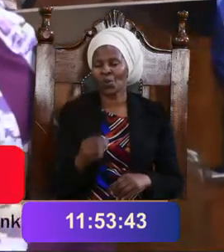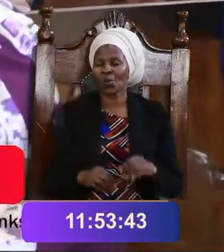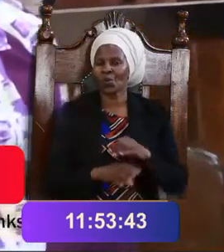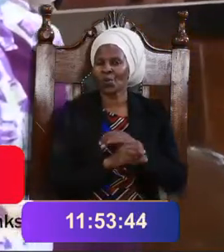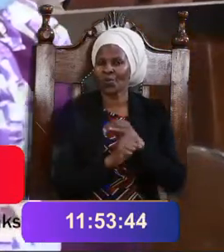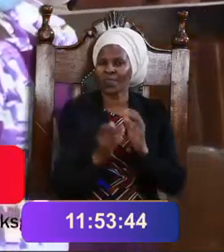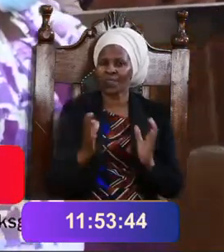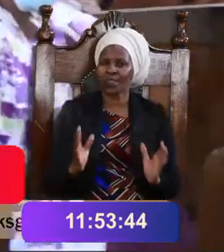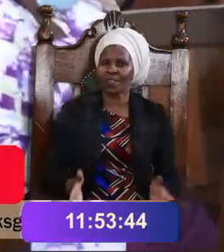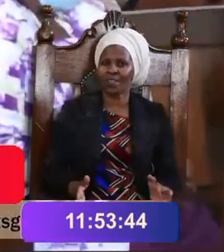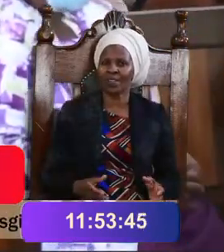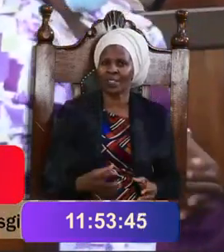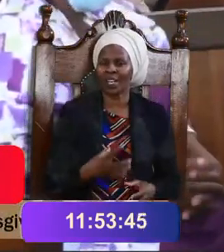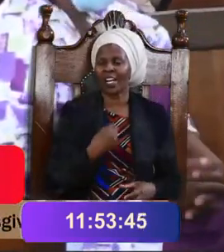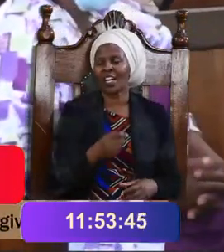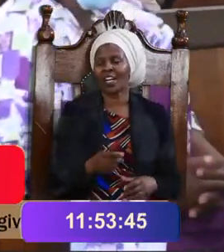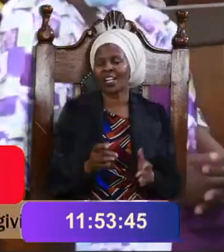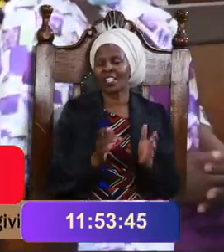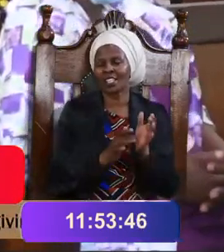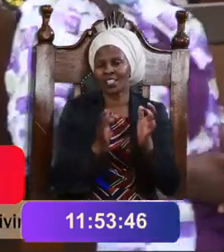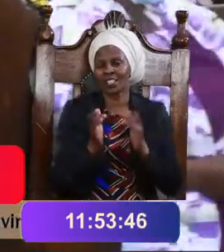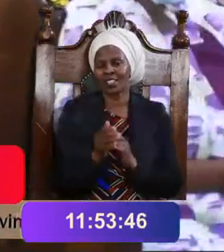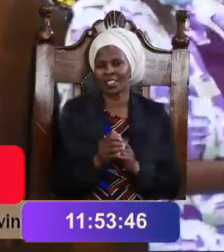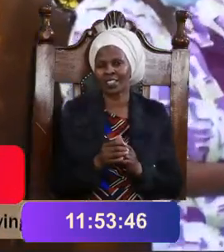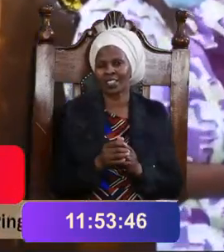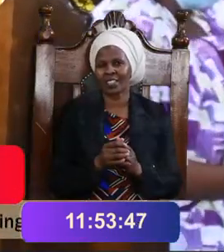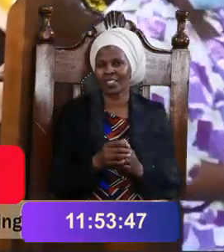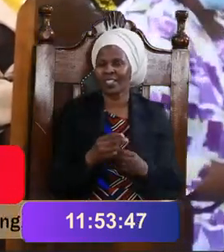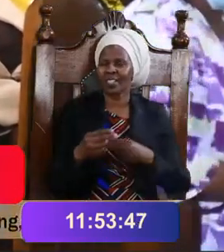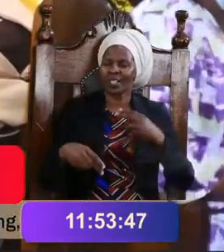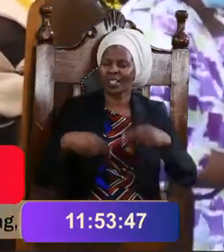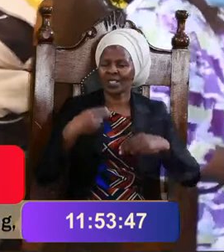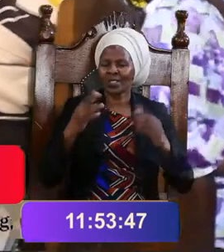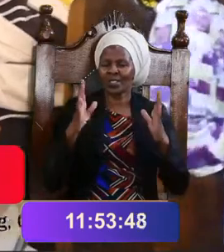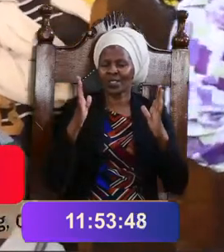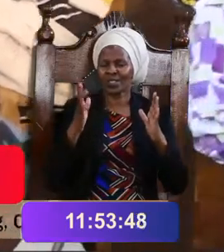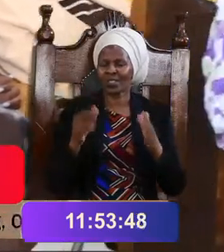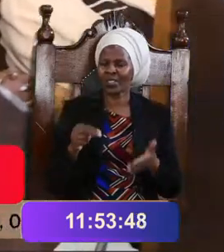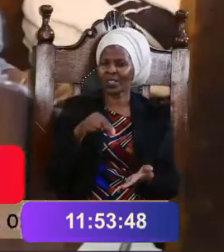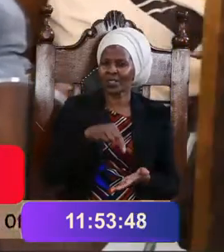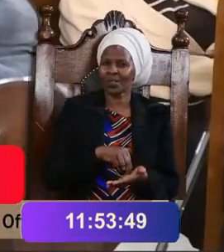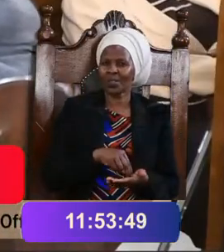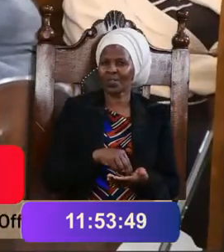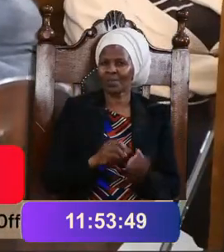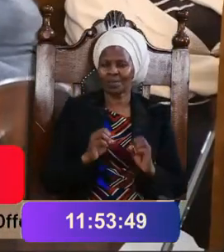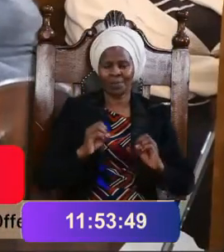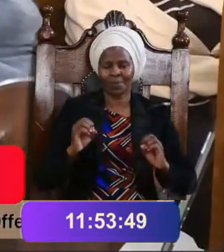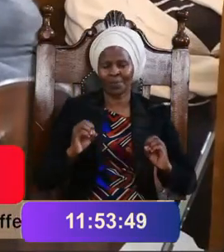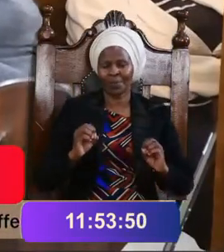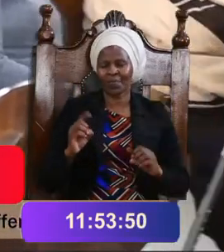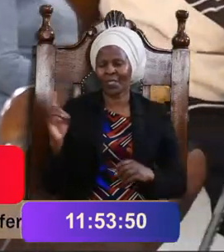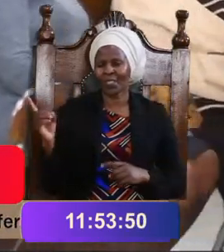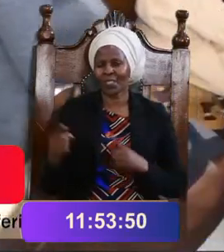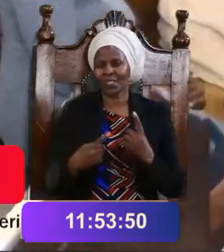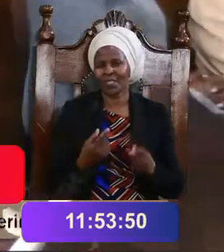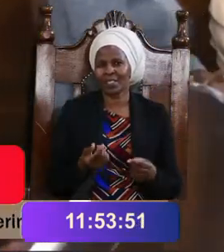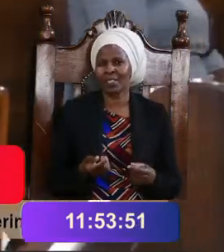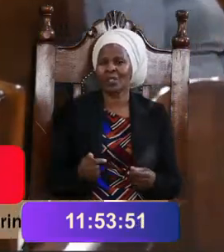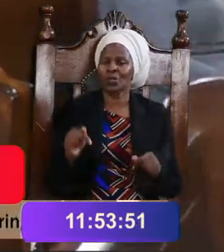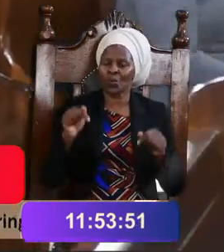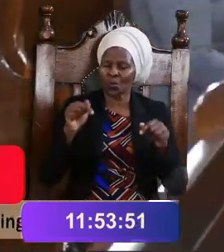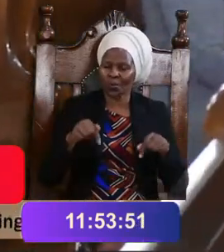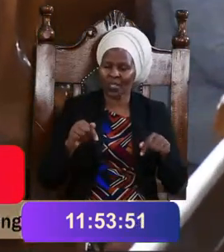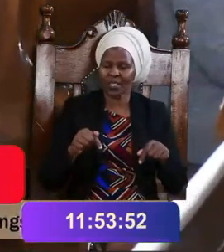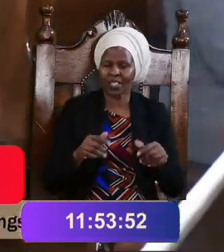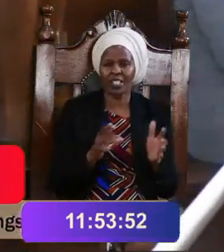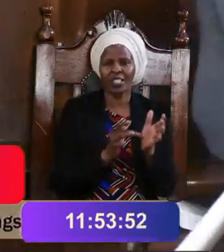Lakini hilo ni jambo tu la maongeo. Nusema kuwa hozana haikusimama. Na niseme kuwa hata leo sauti ya